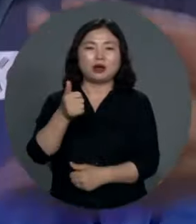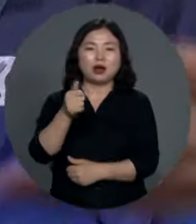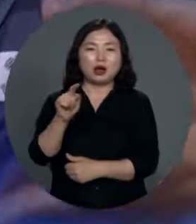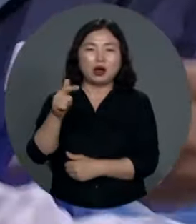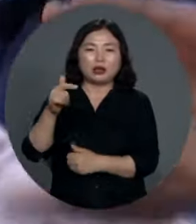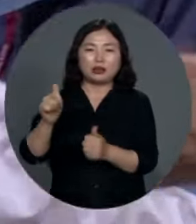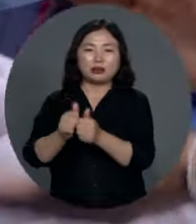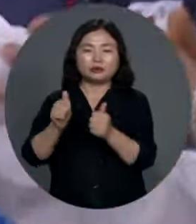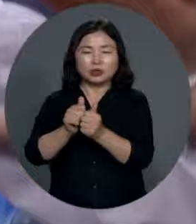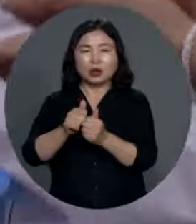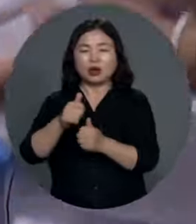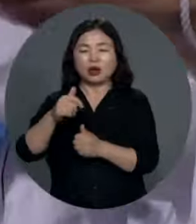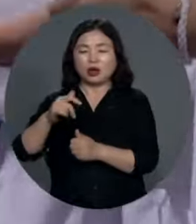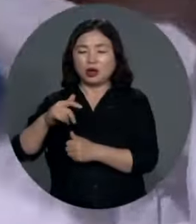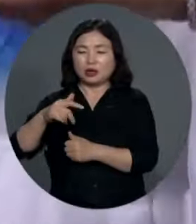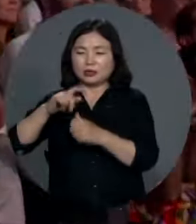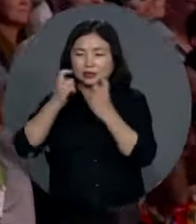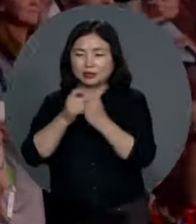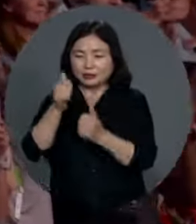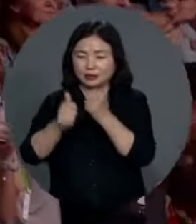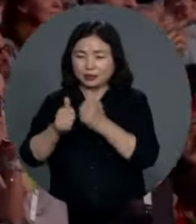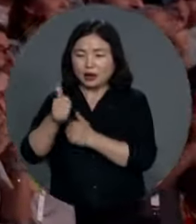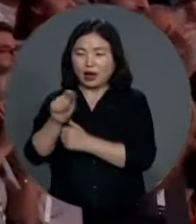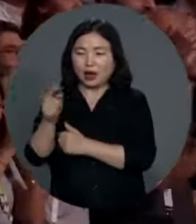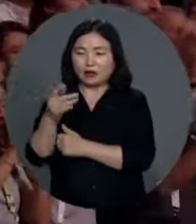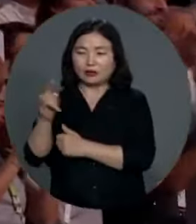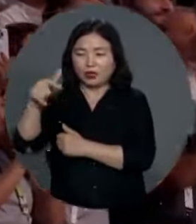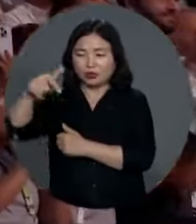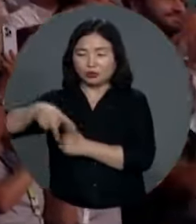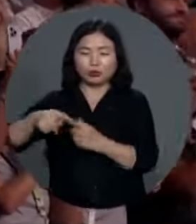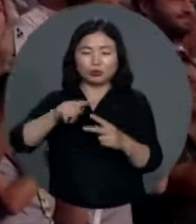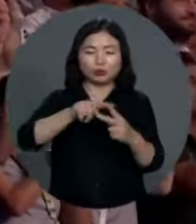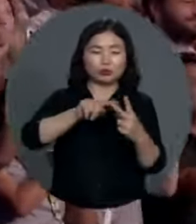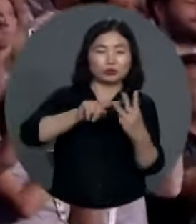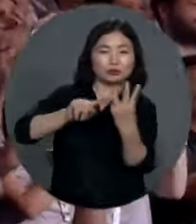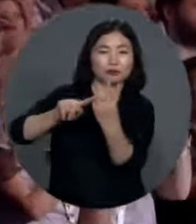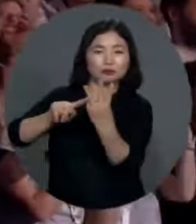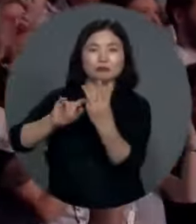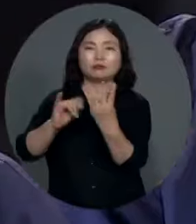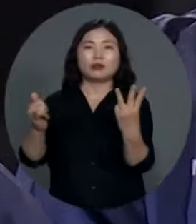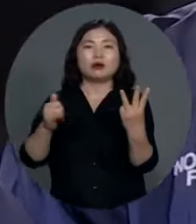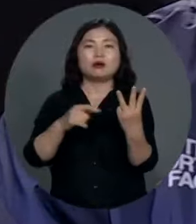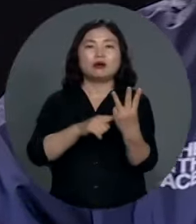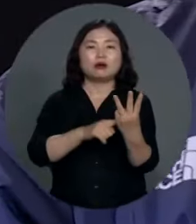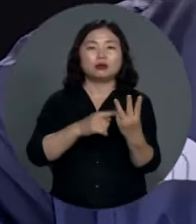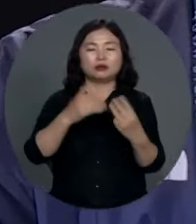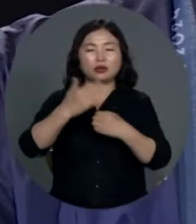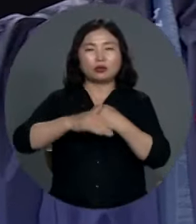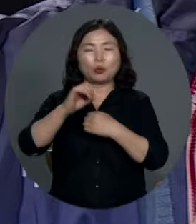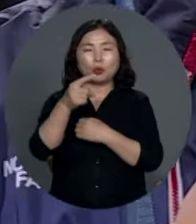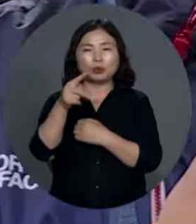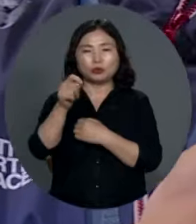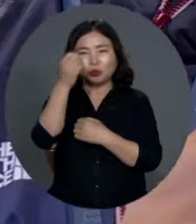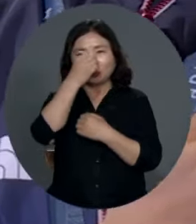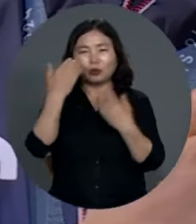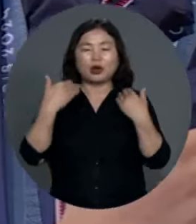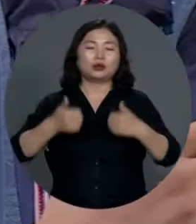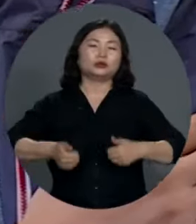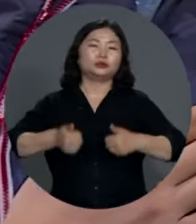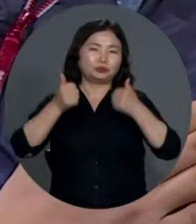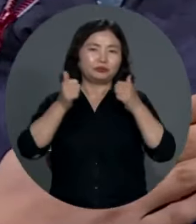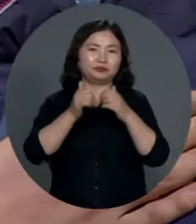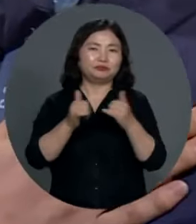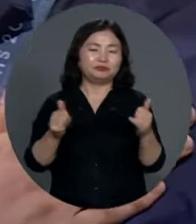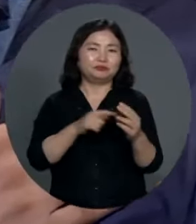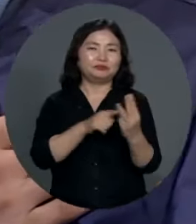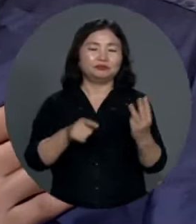우리나라 남자 유일의 플레레 개인전에 출전한 하태규 선수까지. 이들 3명은 대구 오성고가 낳은 펜싱